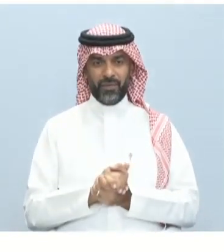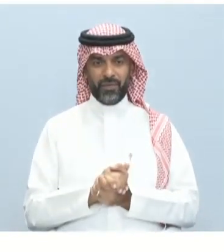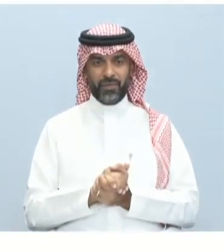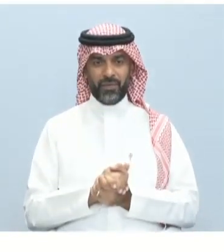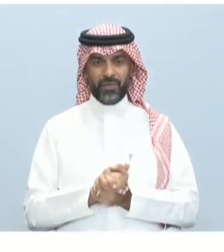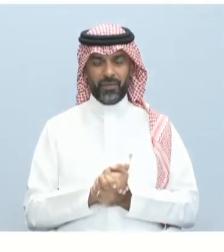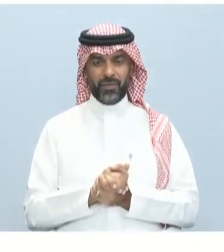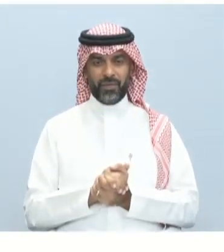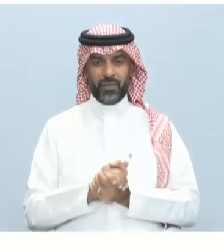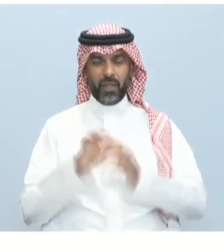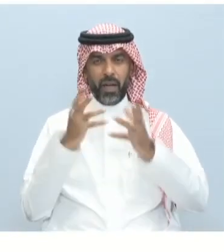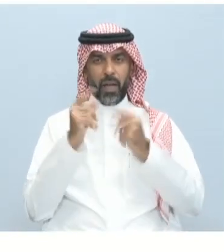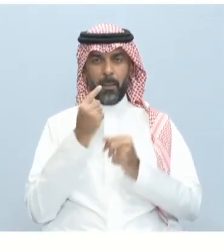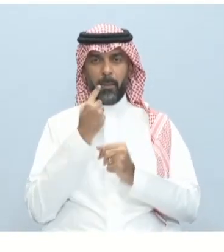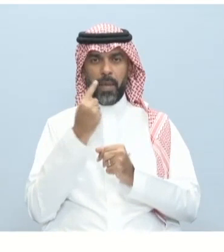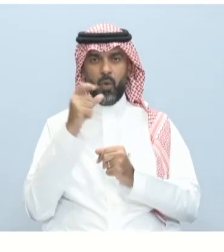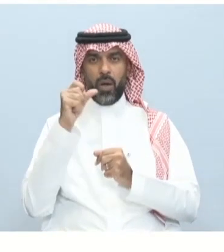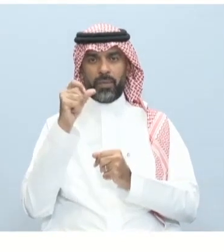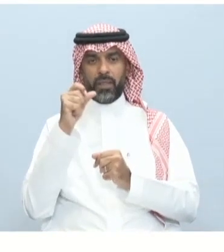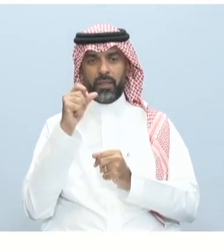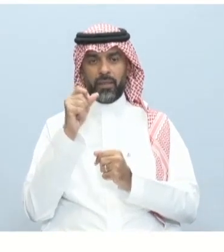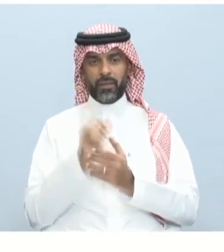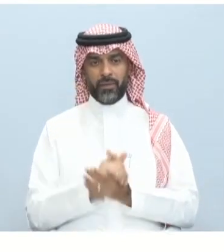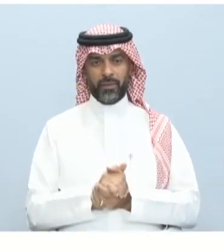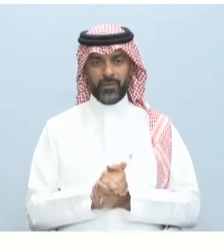سنضع الرقم 150.